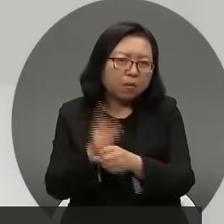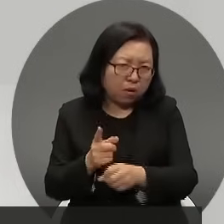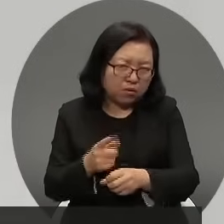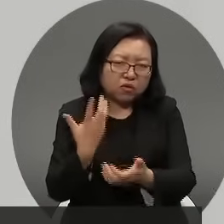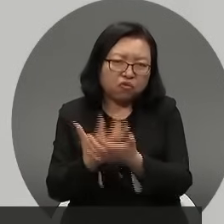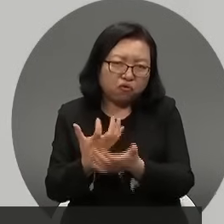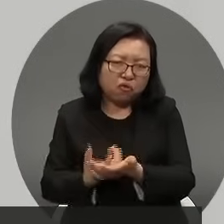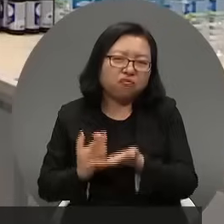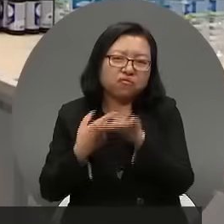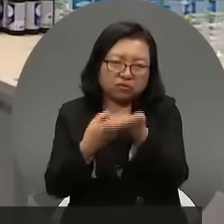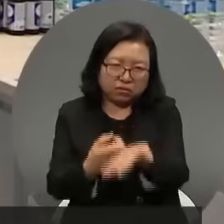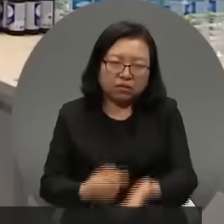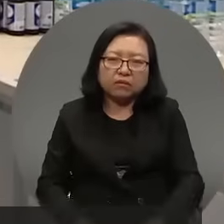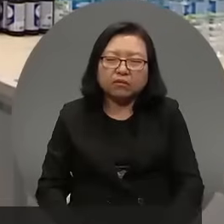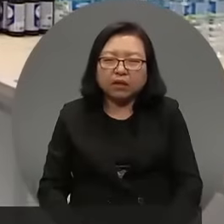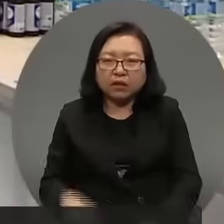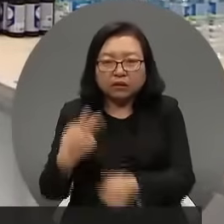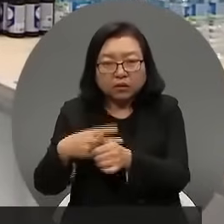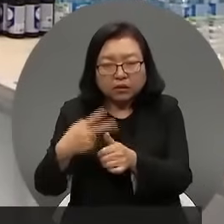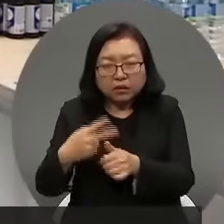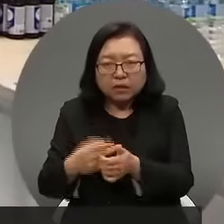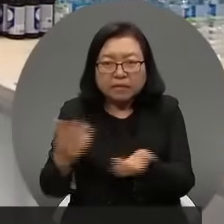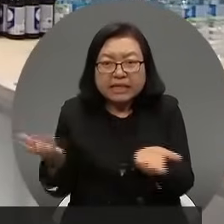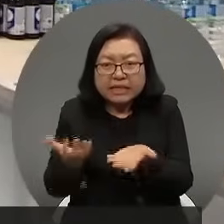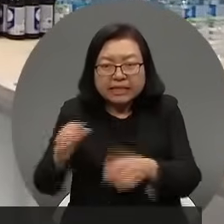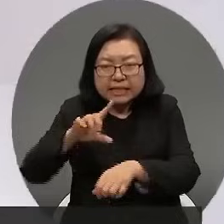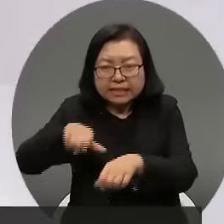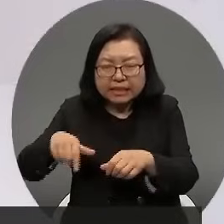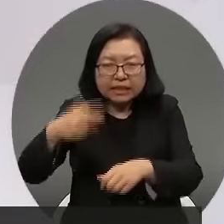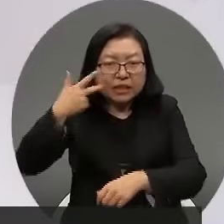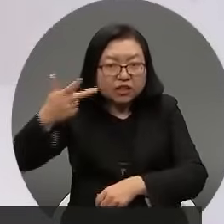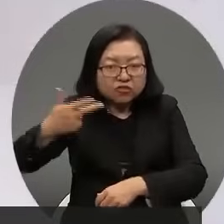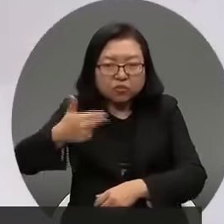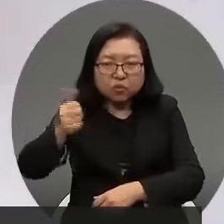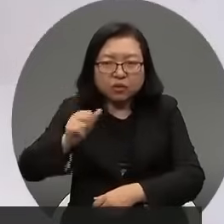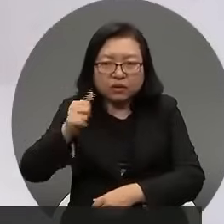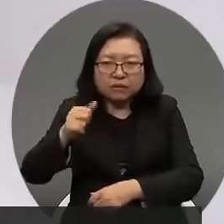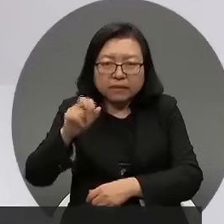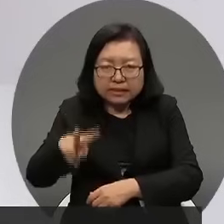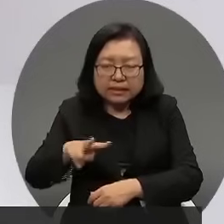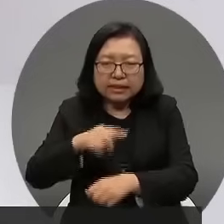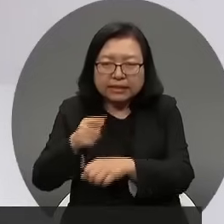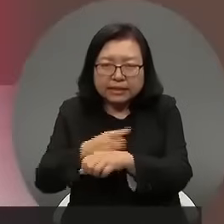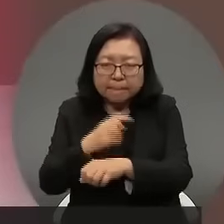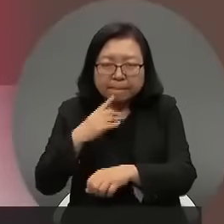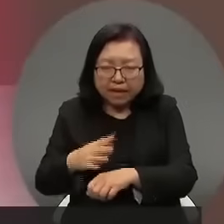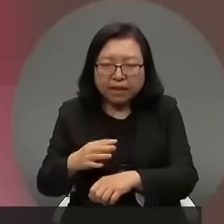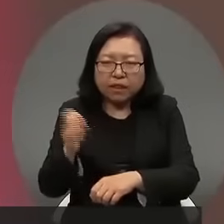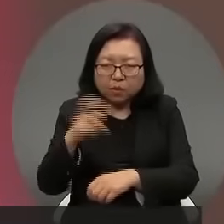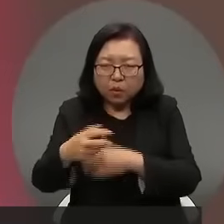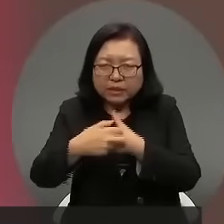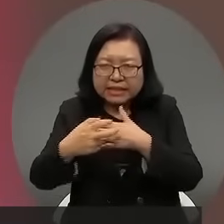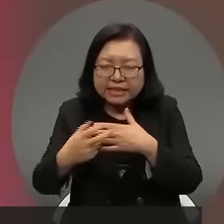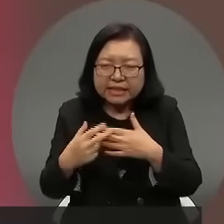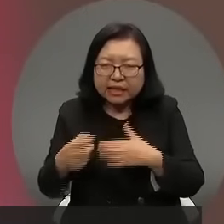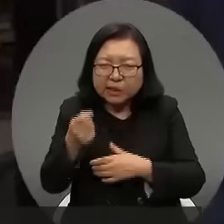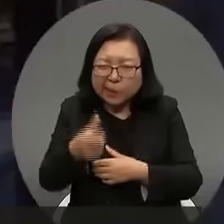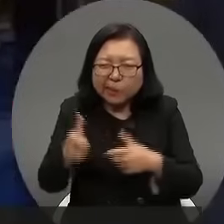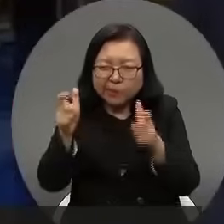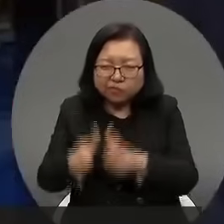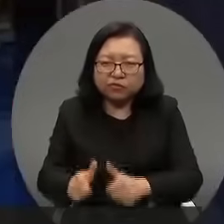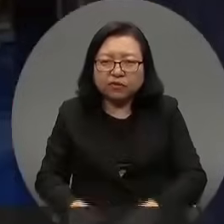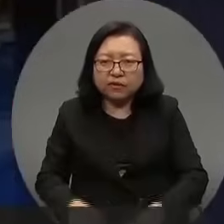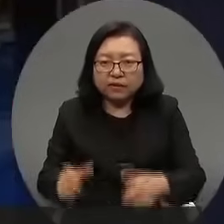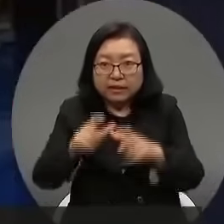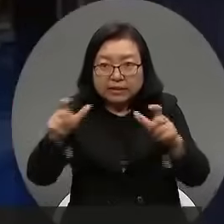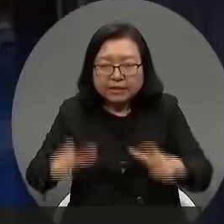동참했습니다. 교수들은 근무 시간을 주 52시간으로 줄이고 외래 진료를 최소화하는 방안도 검토하고 있습니다. 지역의 중증 환자를